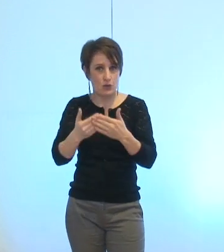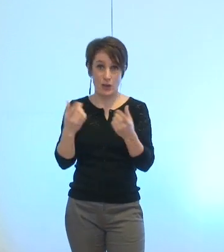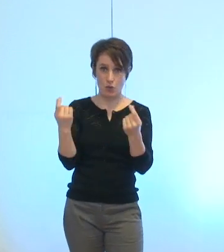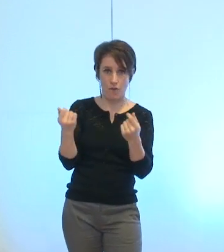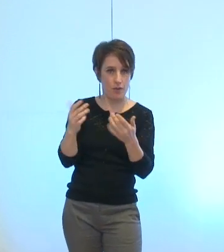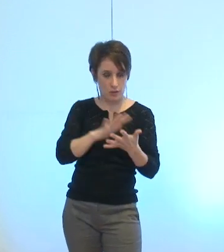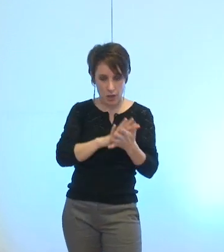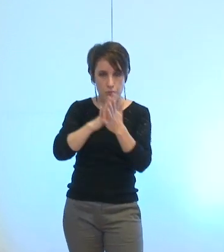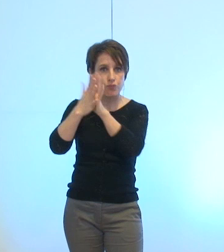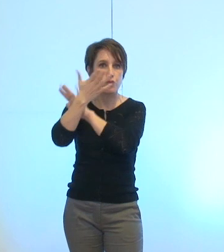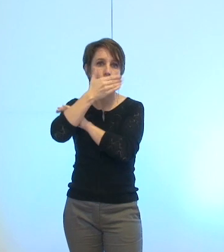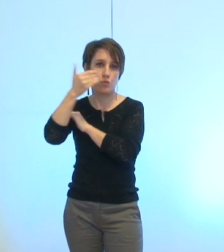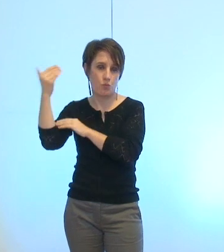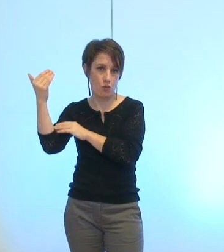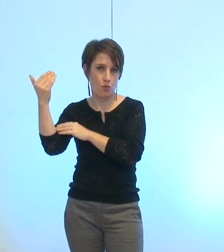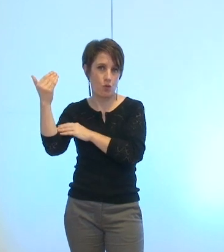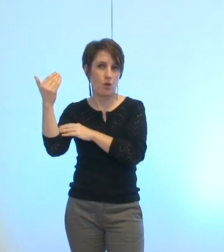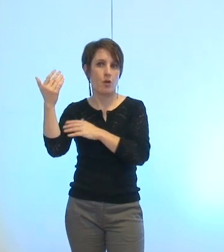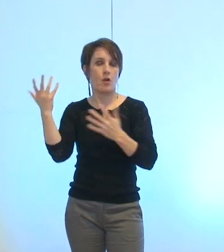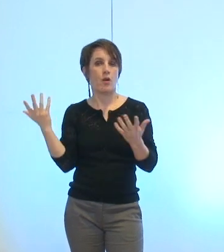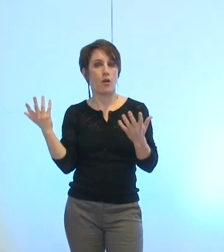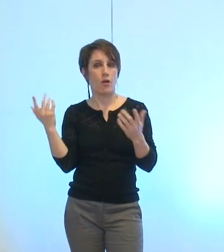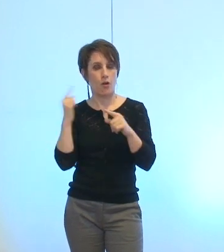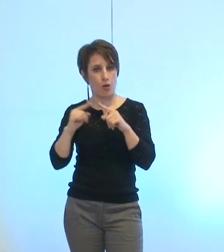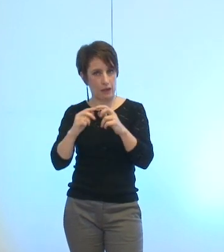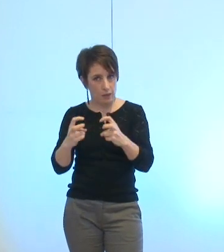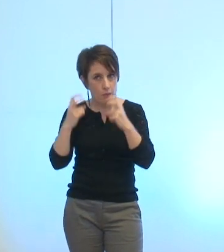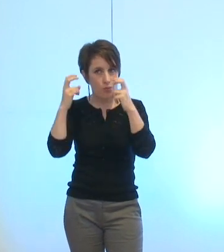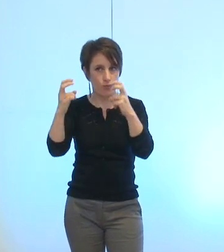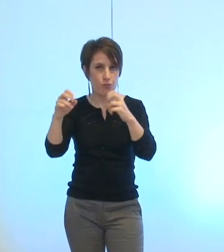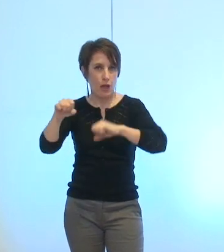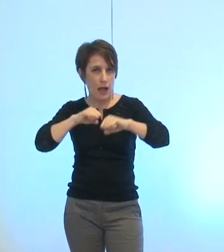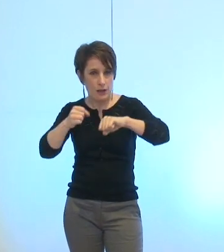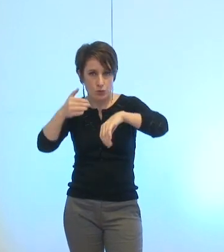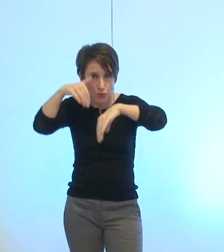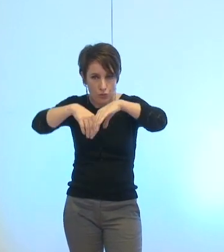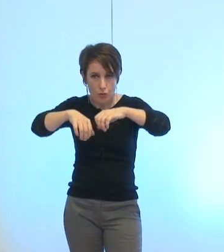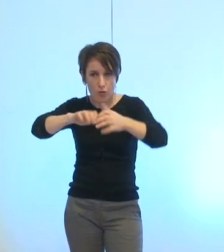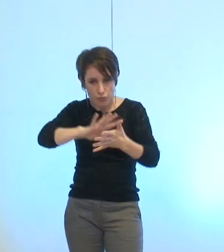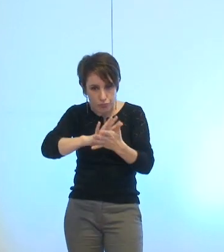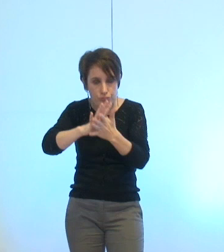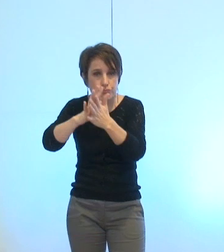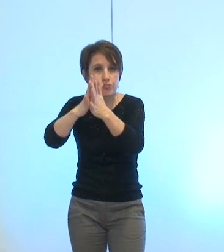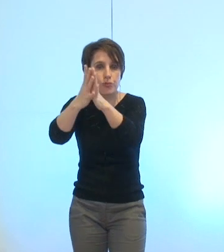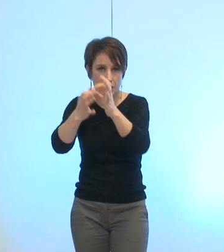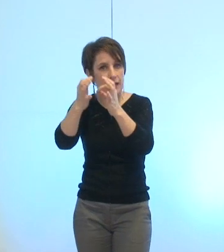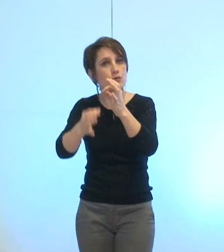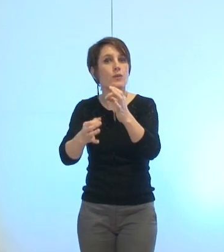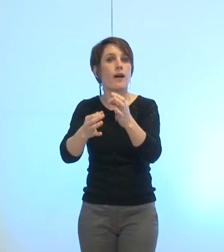augmentations de crédit importantes ont été associé à des actions structurelles qui ont permis de retrouver un équilibre